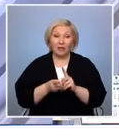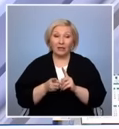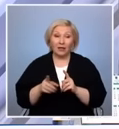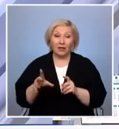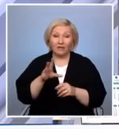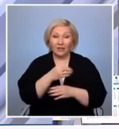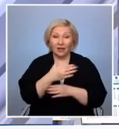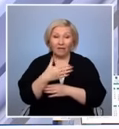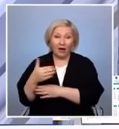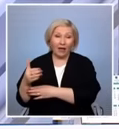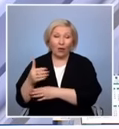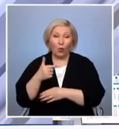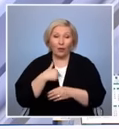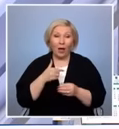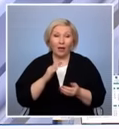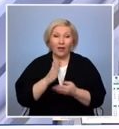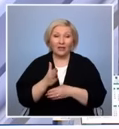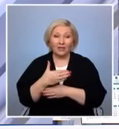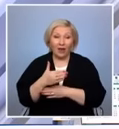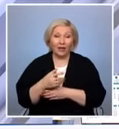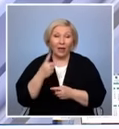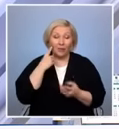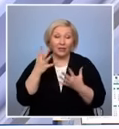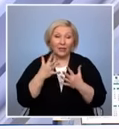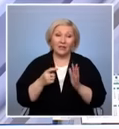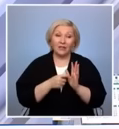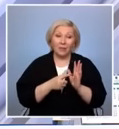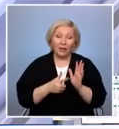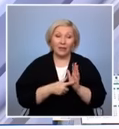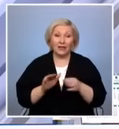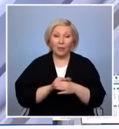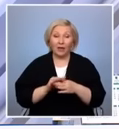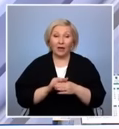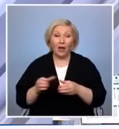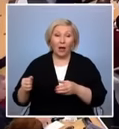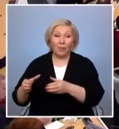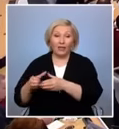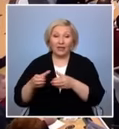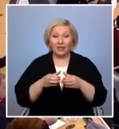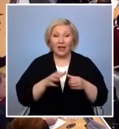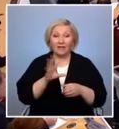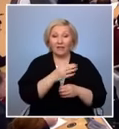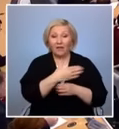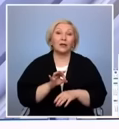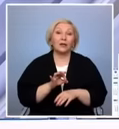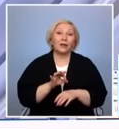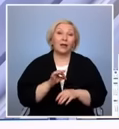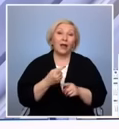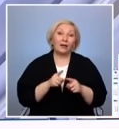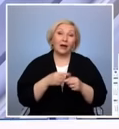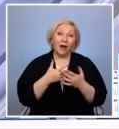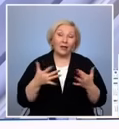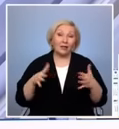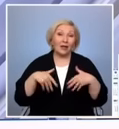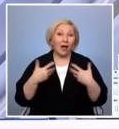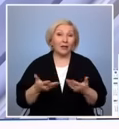текущим вопросам. И на вопрос о том, планирует ли Хабиров идти на выборы главы в 2024 году, на второй срок, он